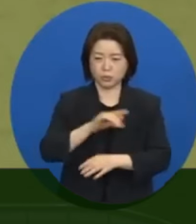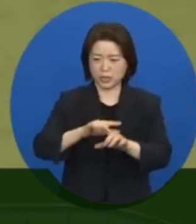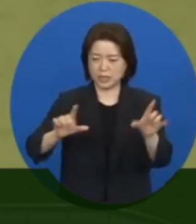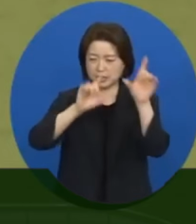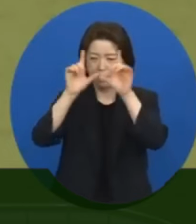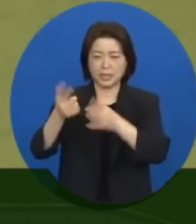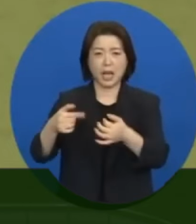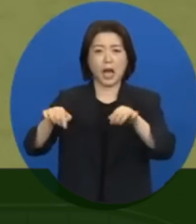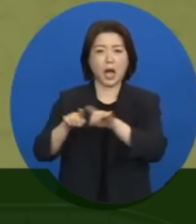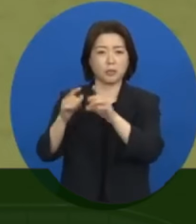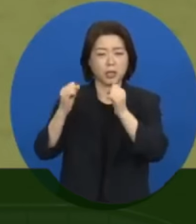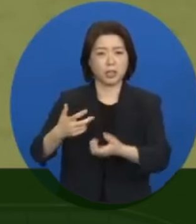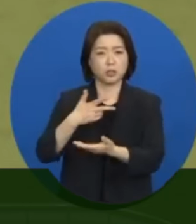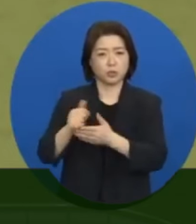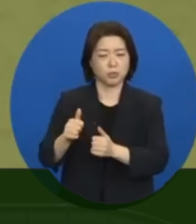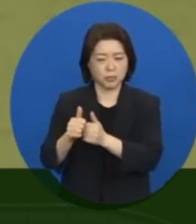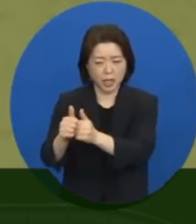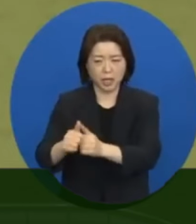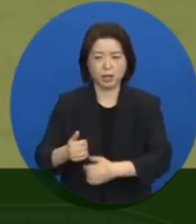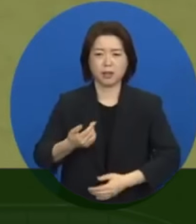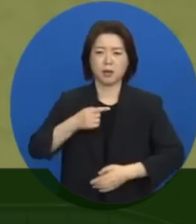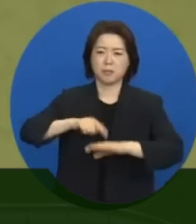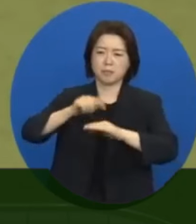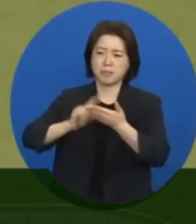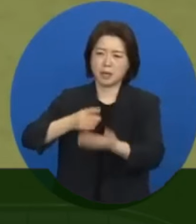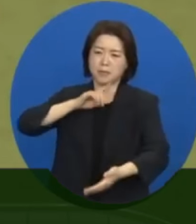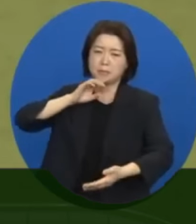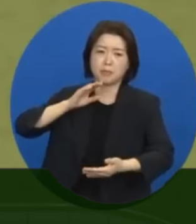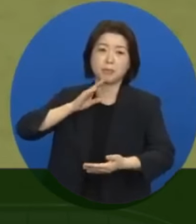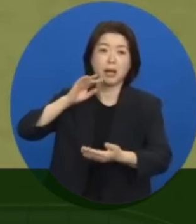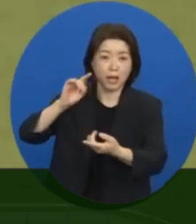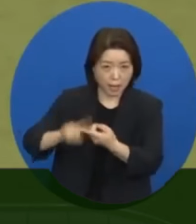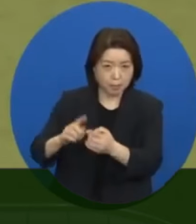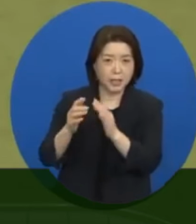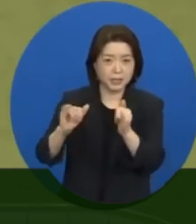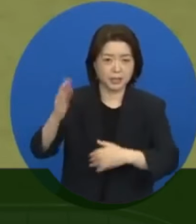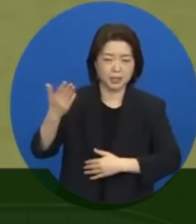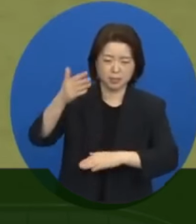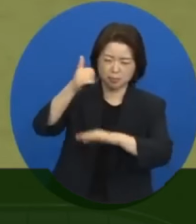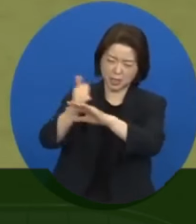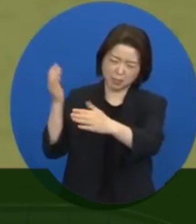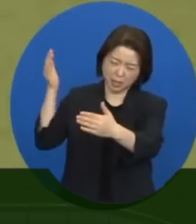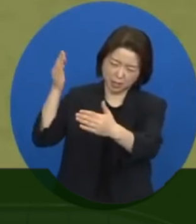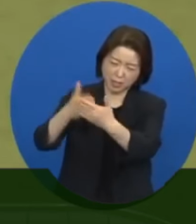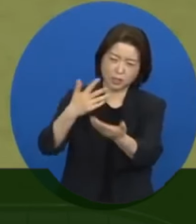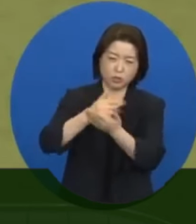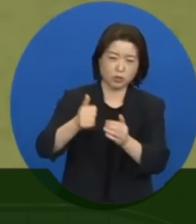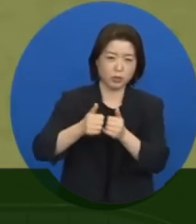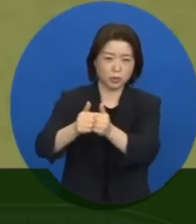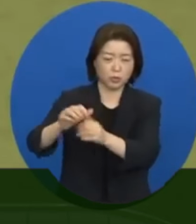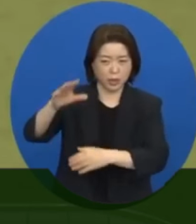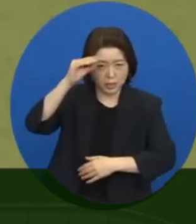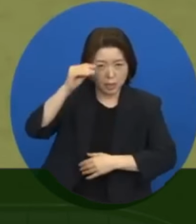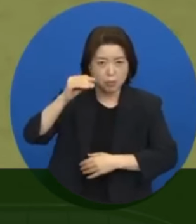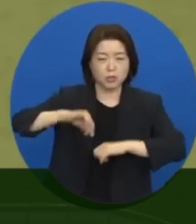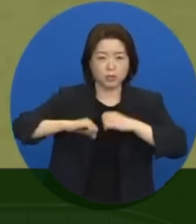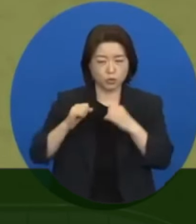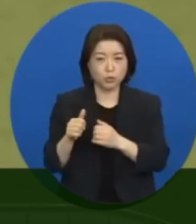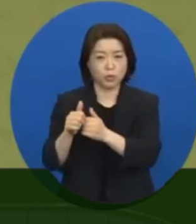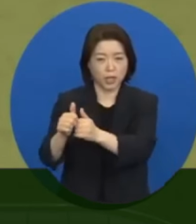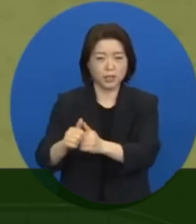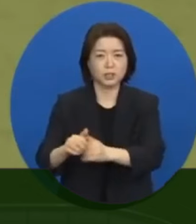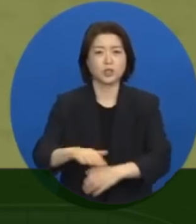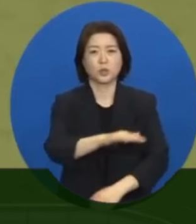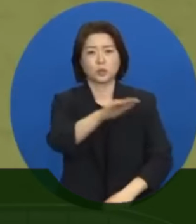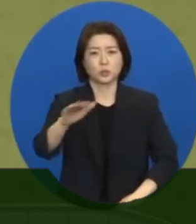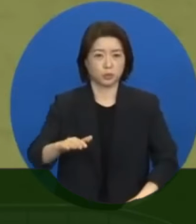주님을 따라 주의 마음의 합한 자가 되어서 끝까지 주님과 동행하며 닮아가는 우리 복되신 선한 목자